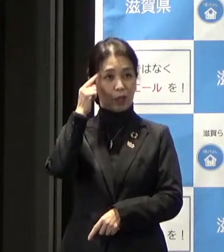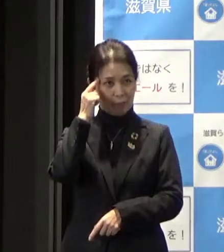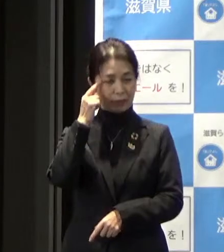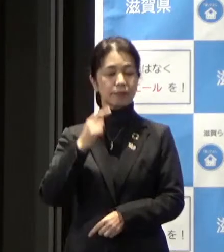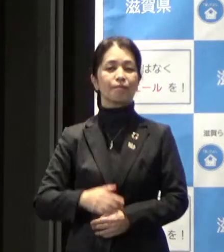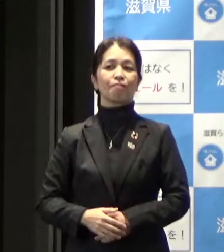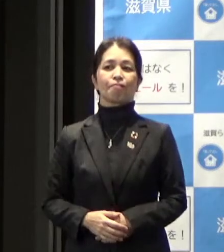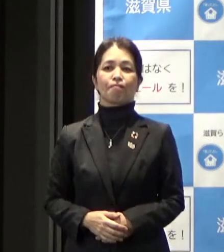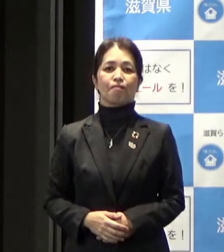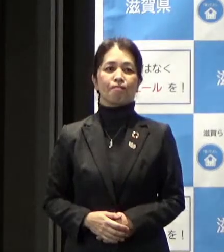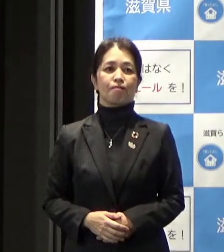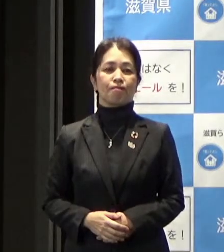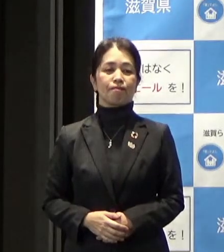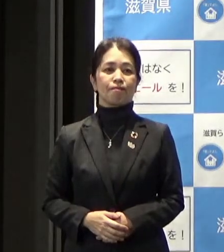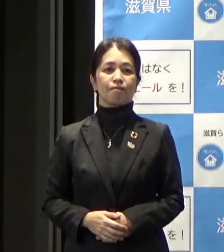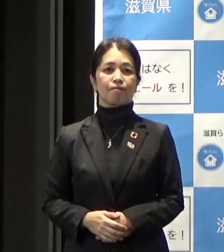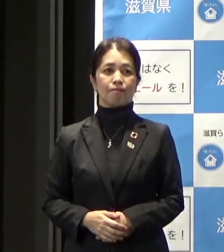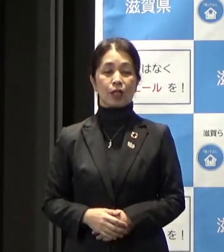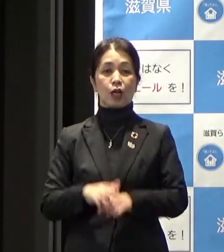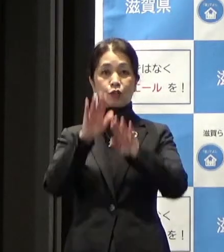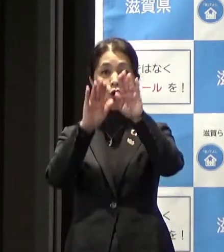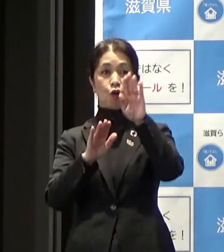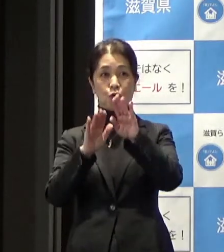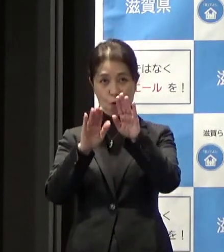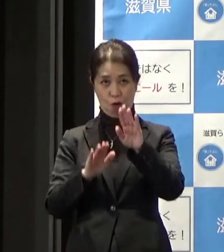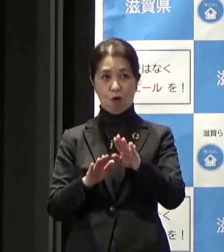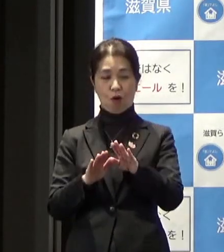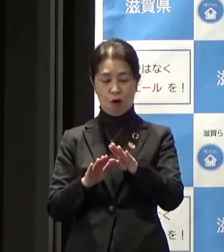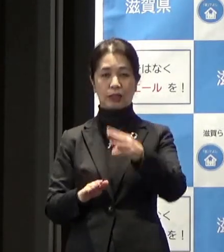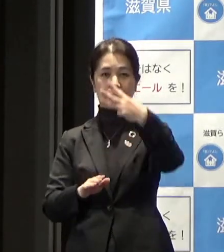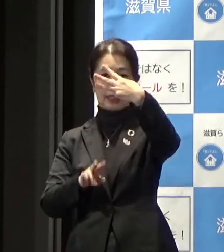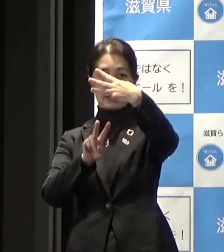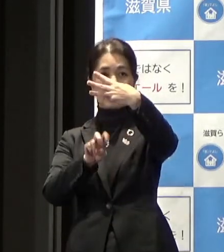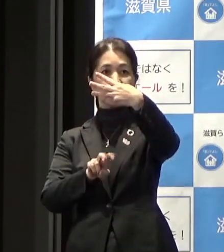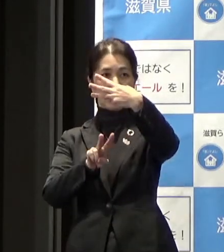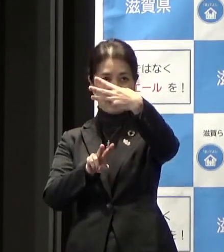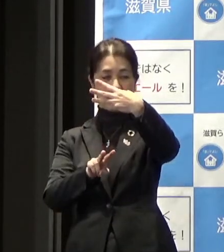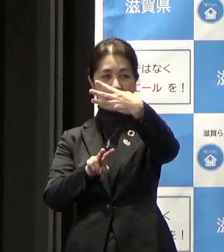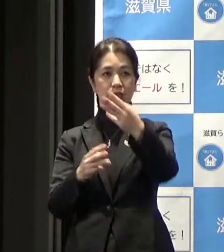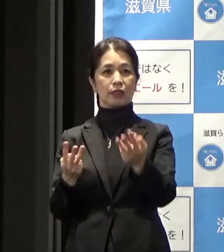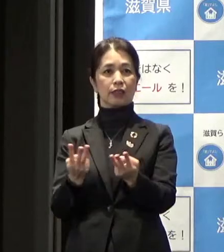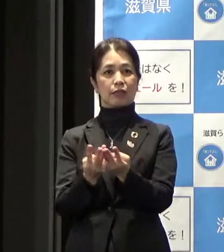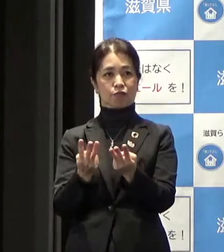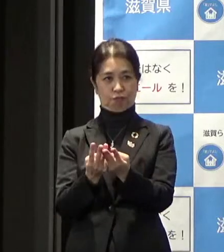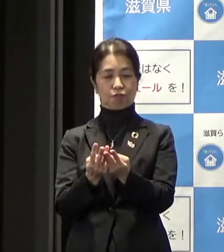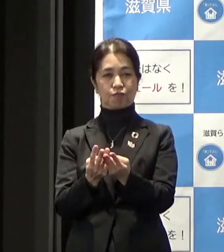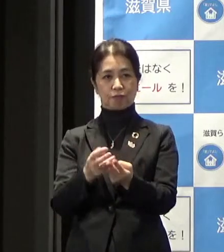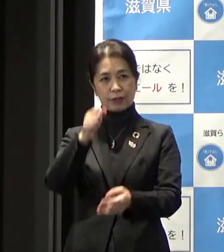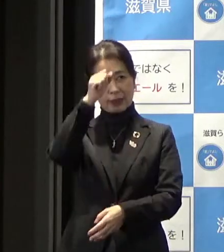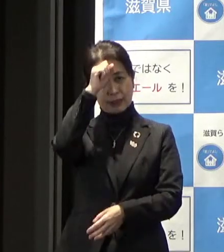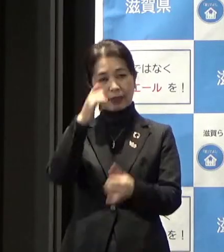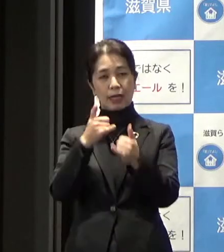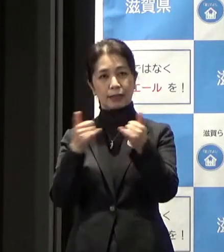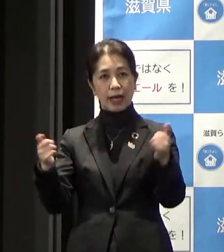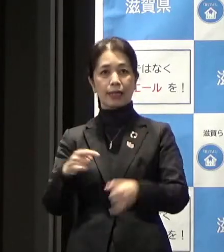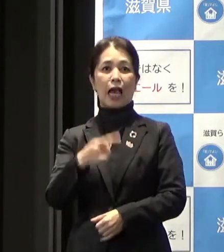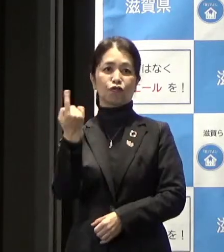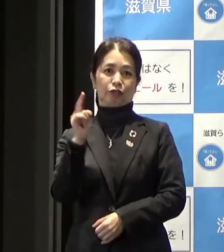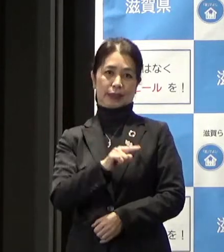いと思います。状況につきましては、3月22日現在、陽性者数は100人。